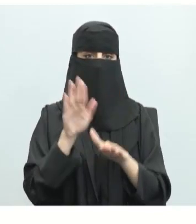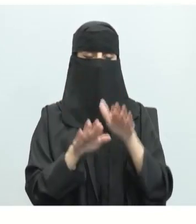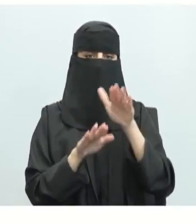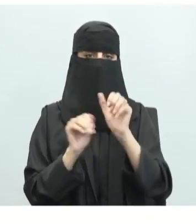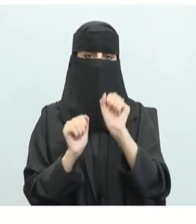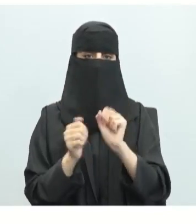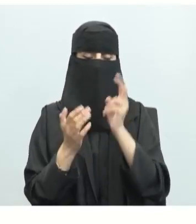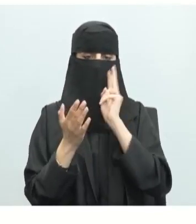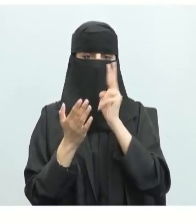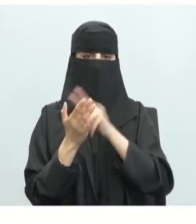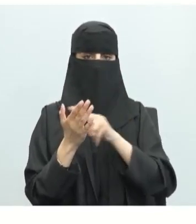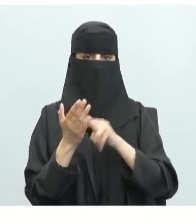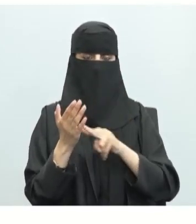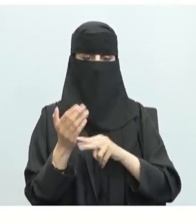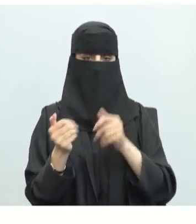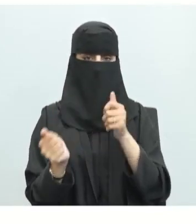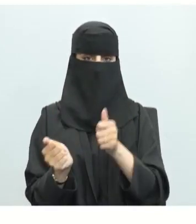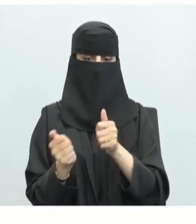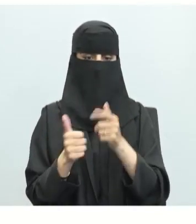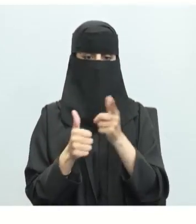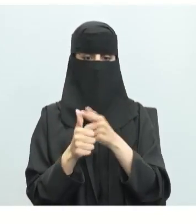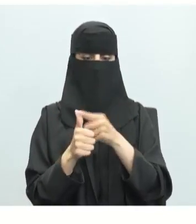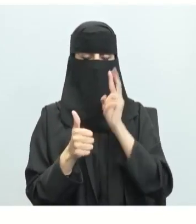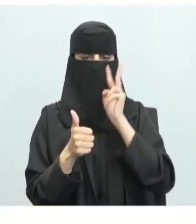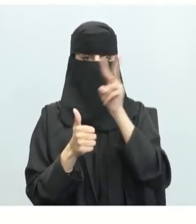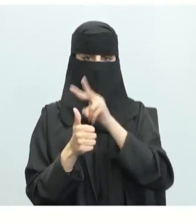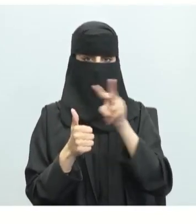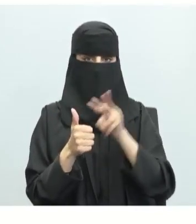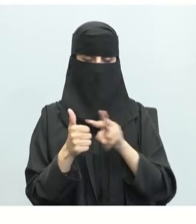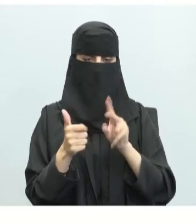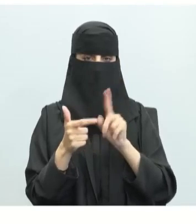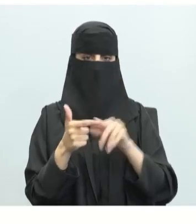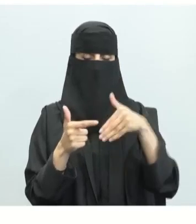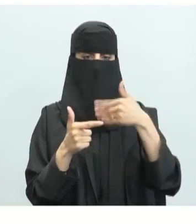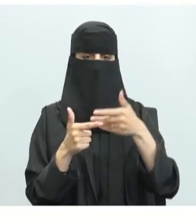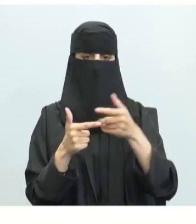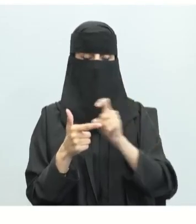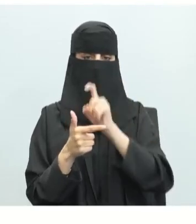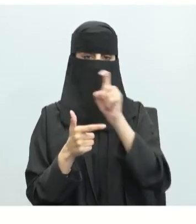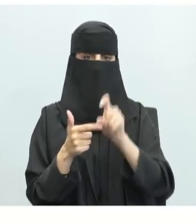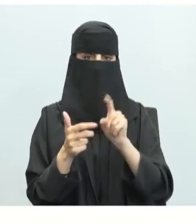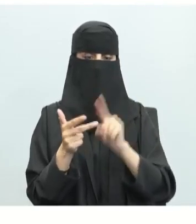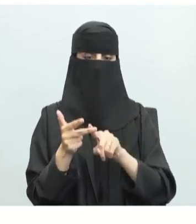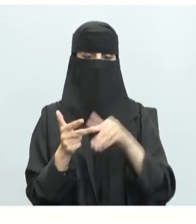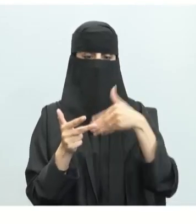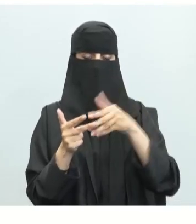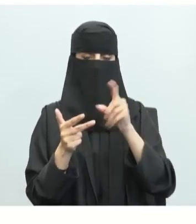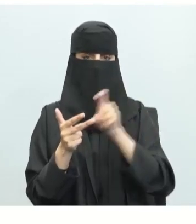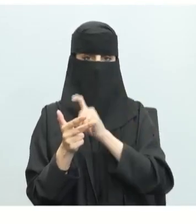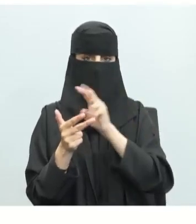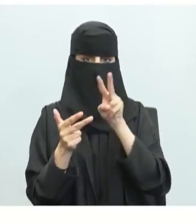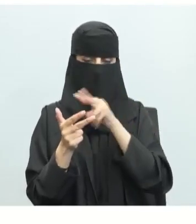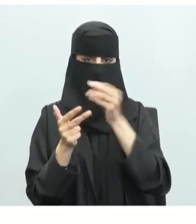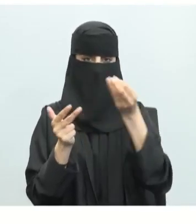المتعمقة، أستطلع، أسأل، أقرأ، أستذكر، أراجع. احفظوها